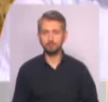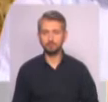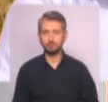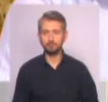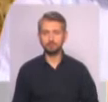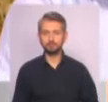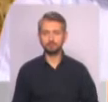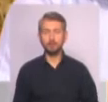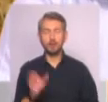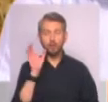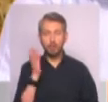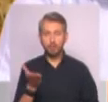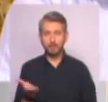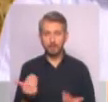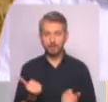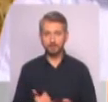Ви в ефірі, ми слухаємо вас.